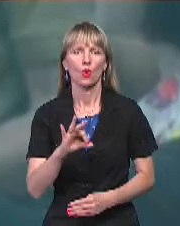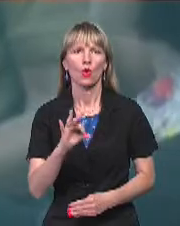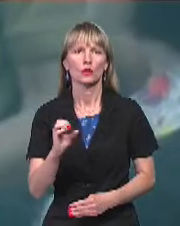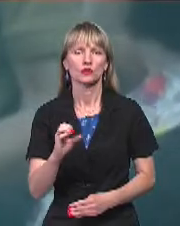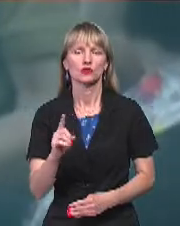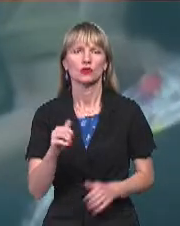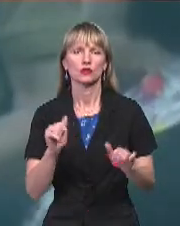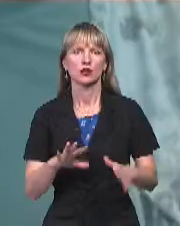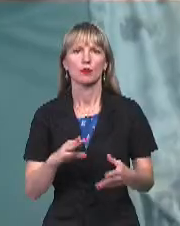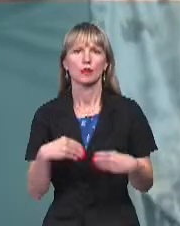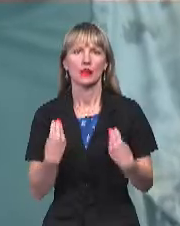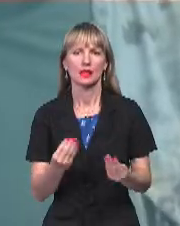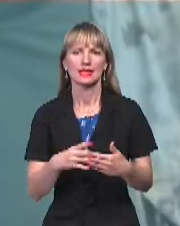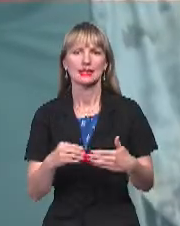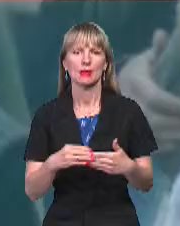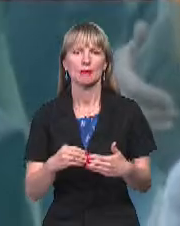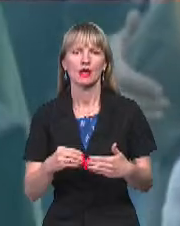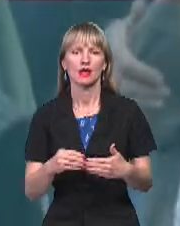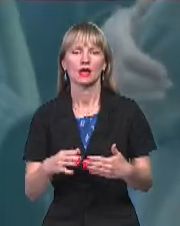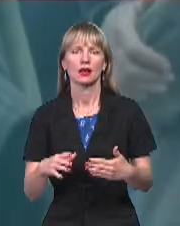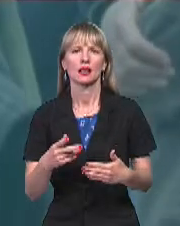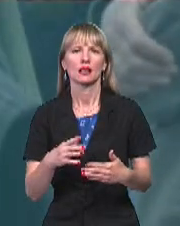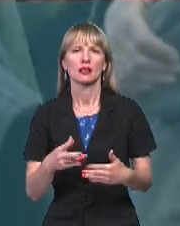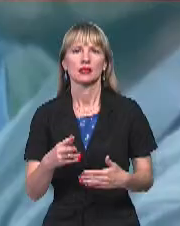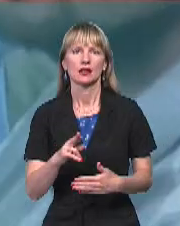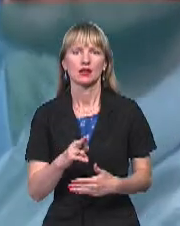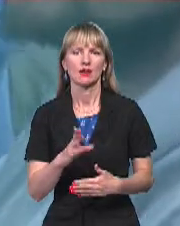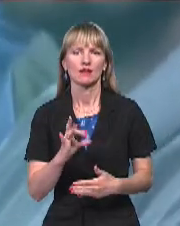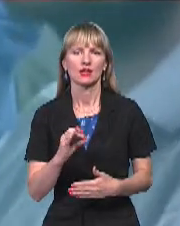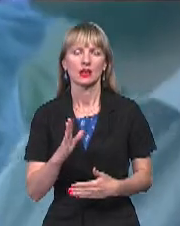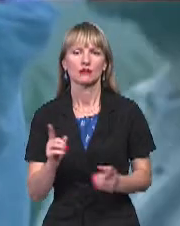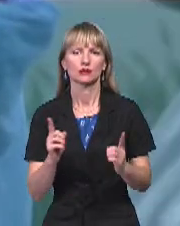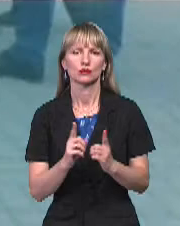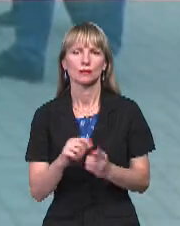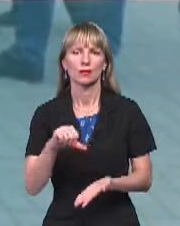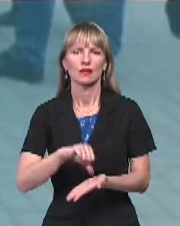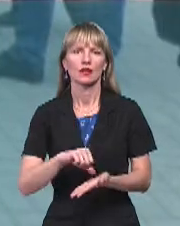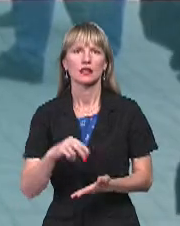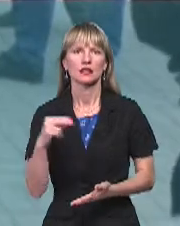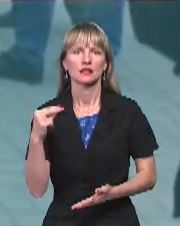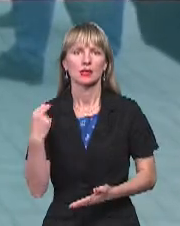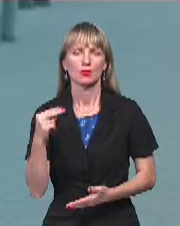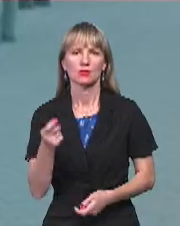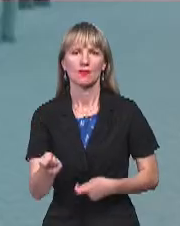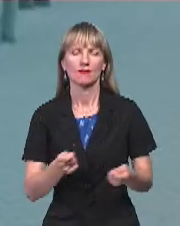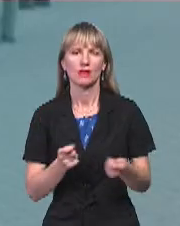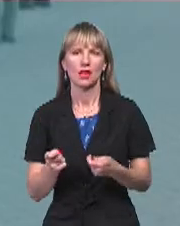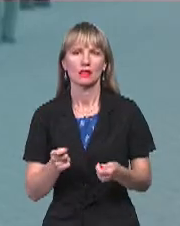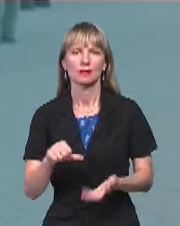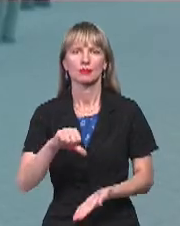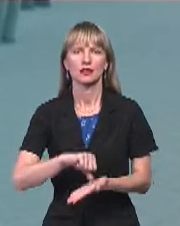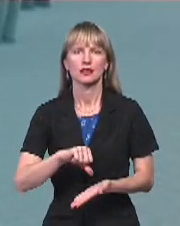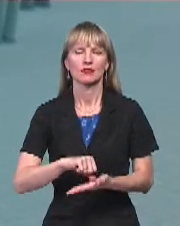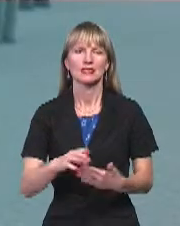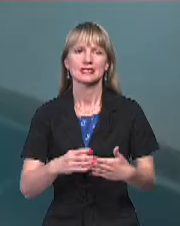надання земельних ділянок ветеранам. В той же день відбулася зустріч ветеранів та представників запорізької влади, зокрема